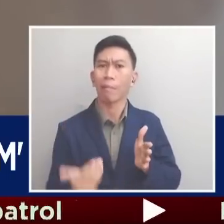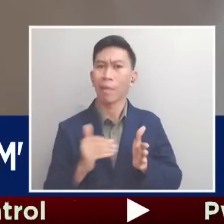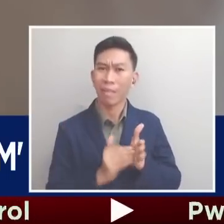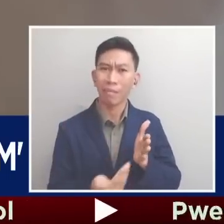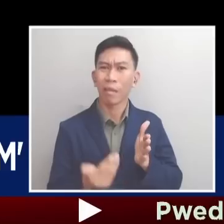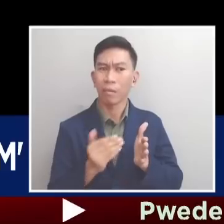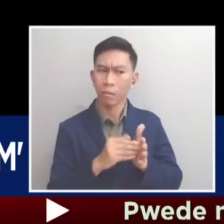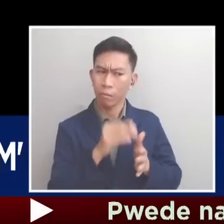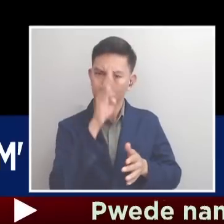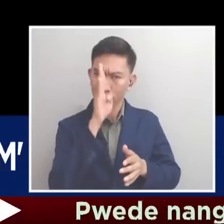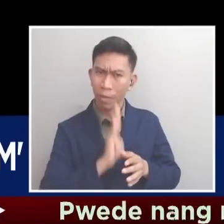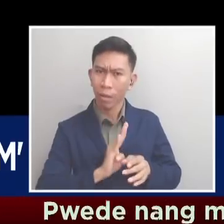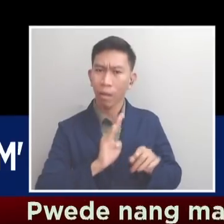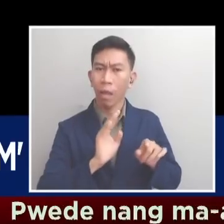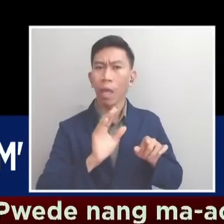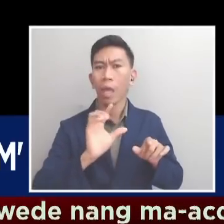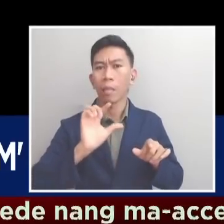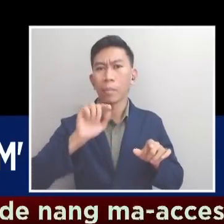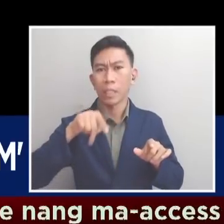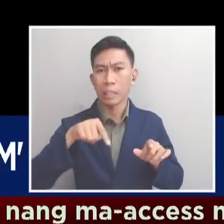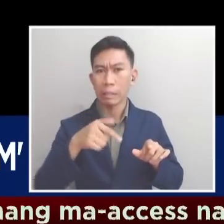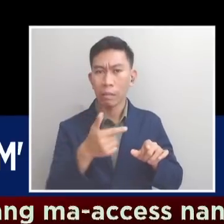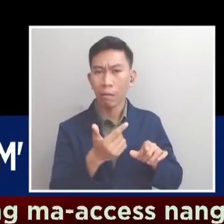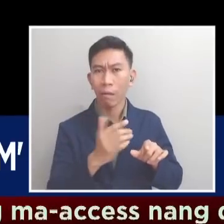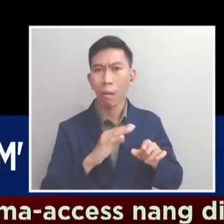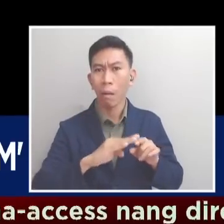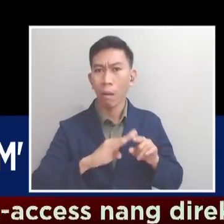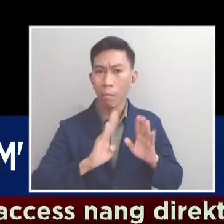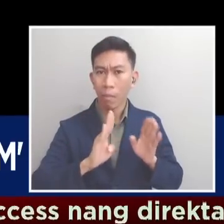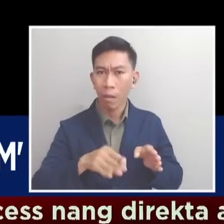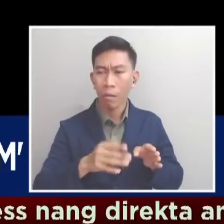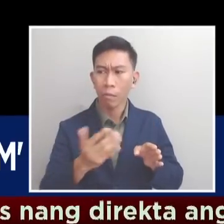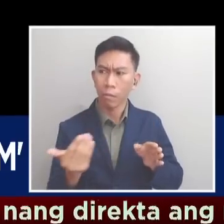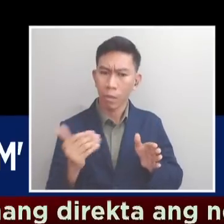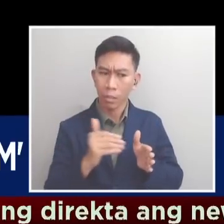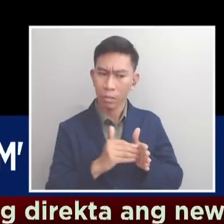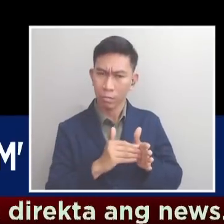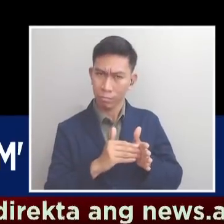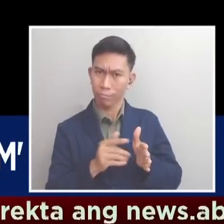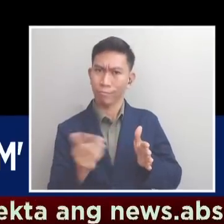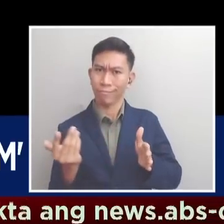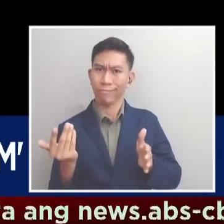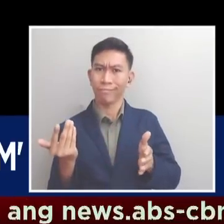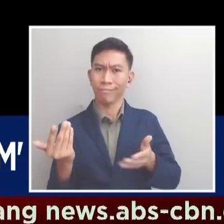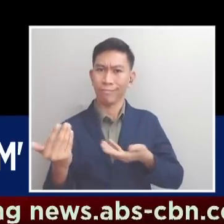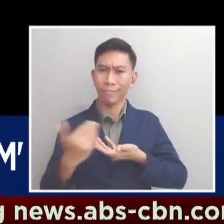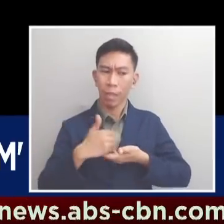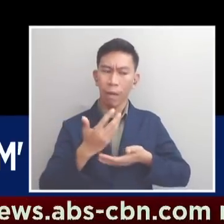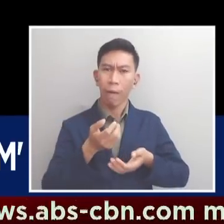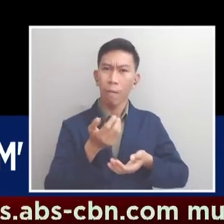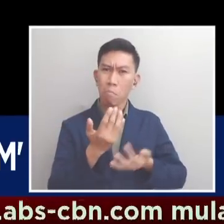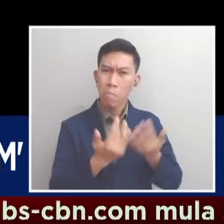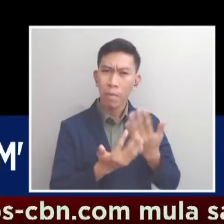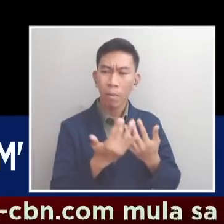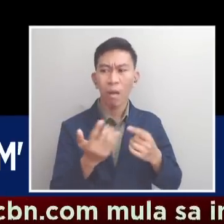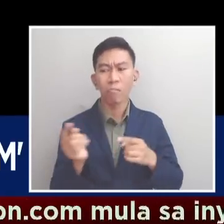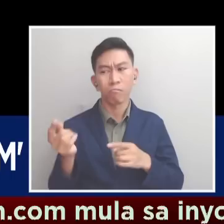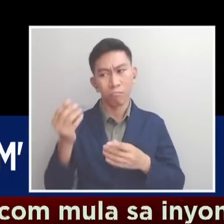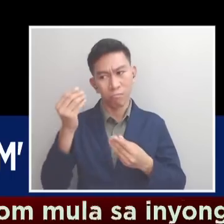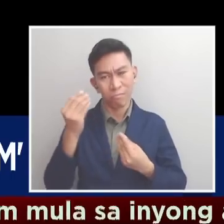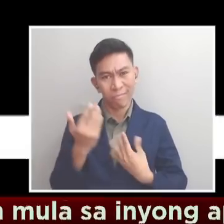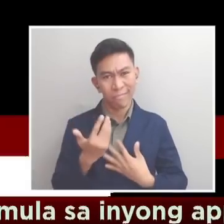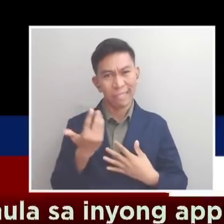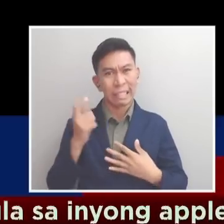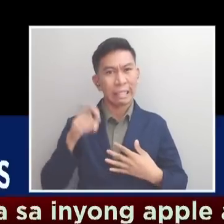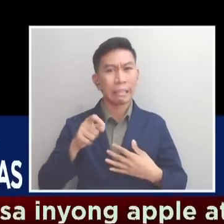kanilang bahay. Ayun na naman, umapoy na naman. Sabi, ay kailangan yung palitan po, eto po ganoon, tapos kailangan